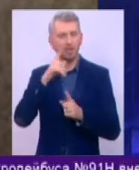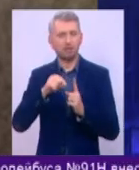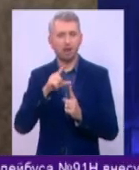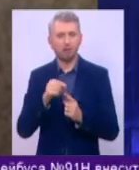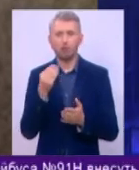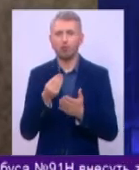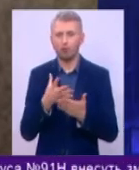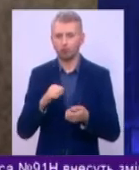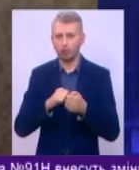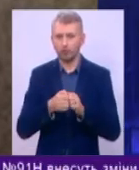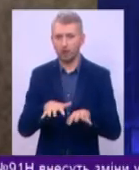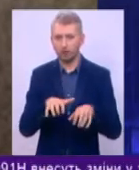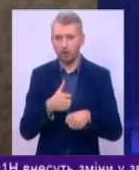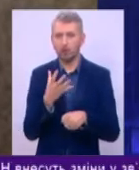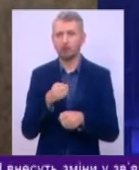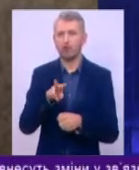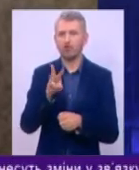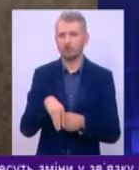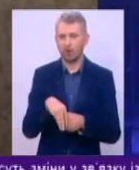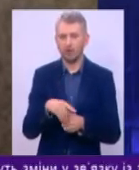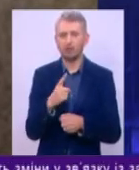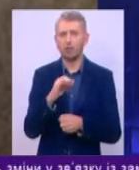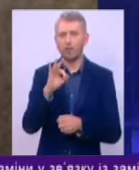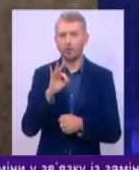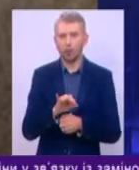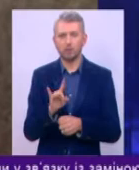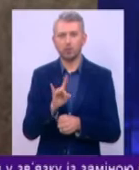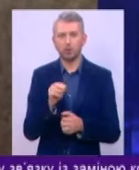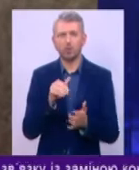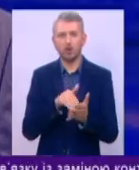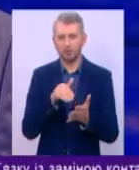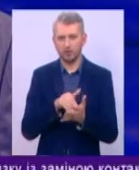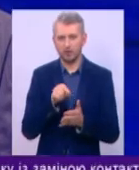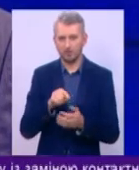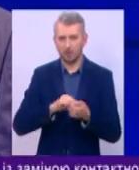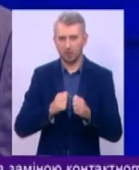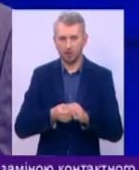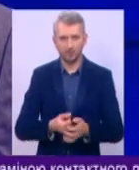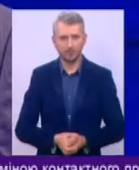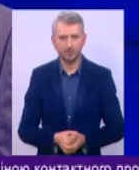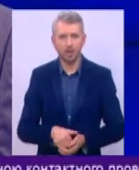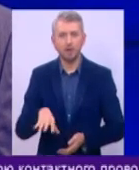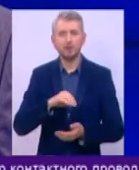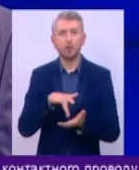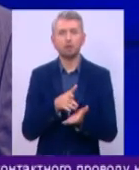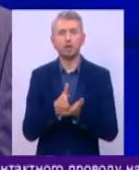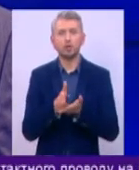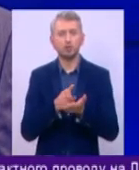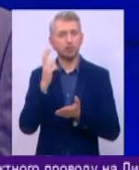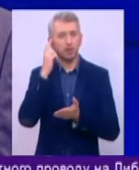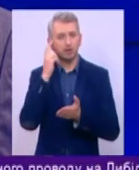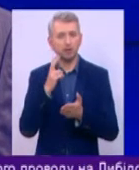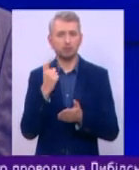коштовності конфіскували, ще й наклали штраф у 100% розмірі вартості знахідки. Усі комунальні служби та